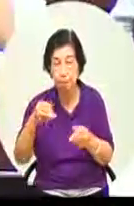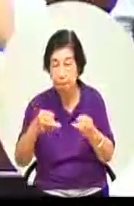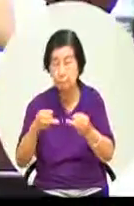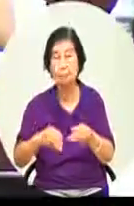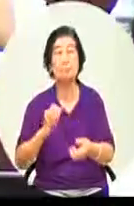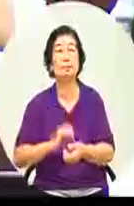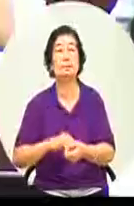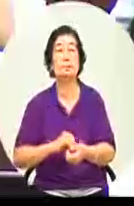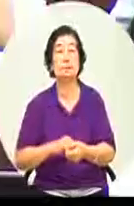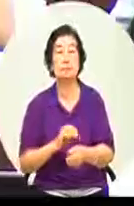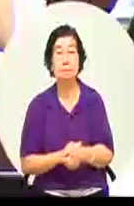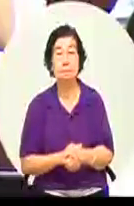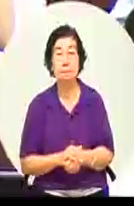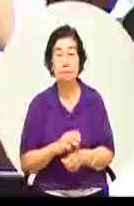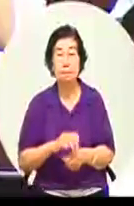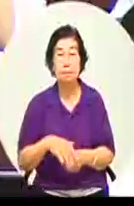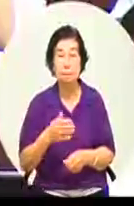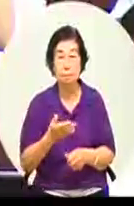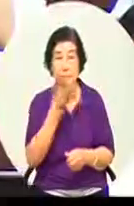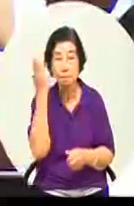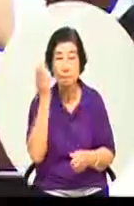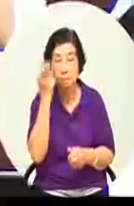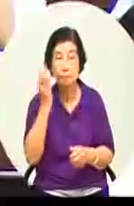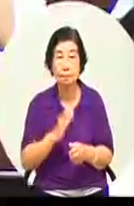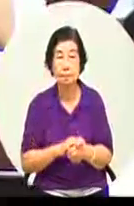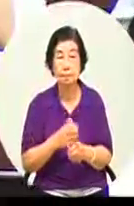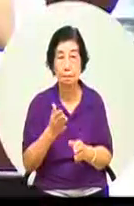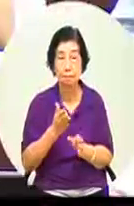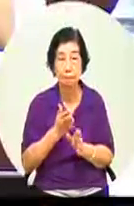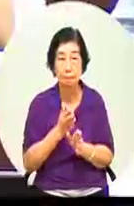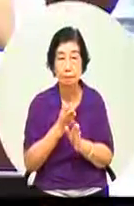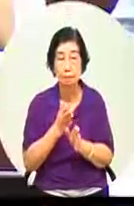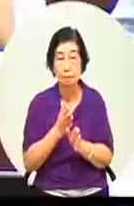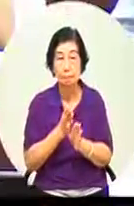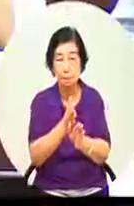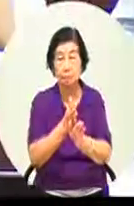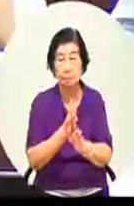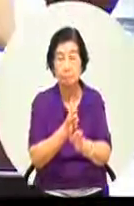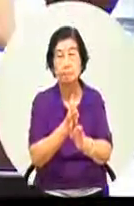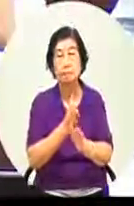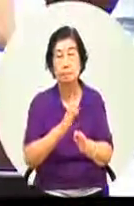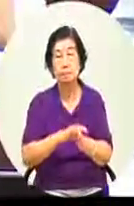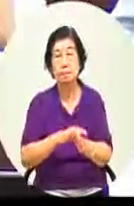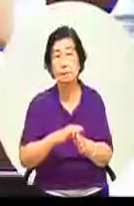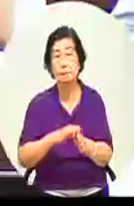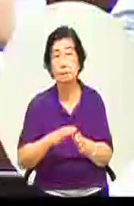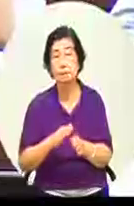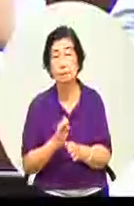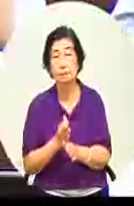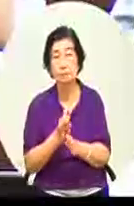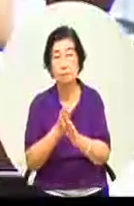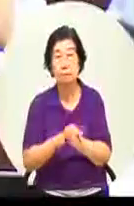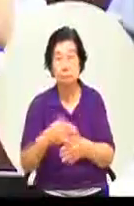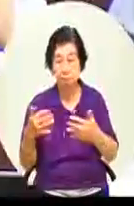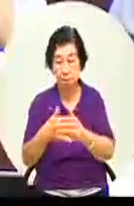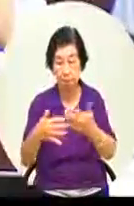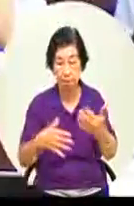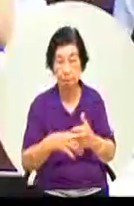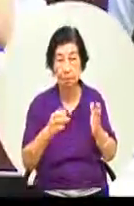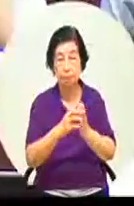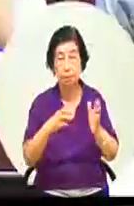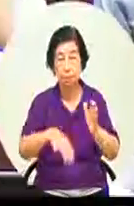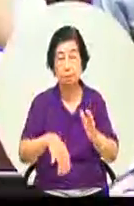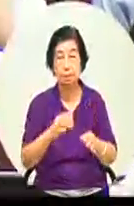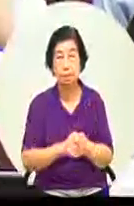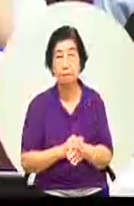览车业者有倒闭的这个状况，因为游览车业者的业管单位是在交通局嘛，那但是我们的部分在旅